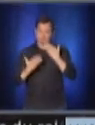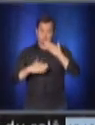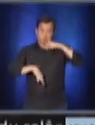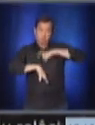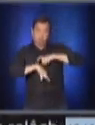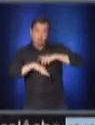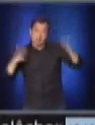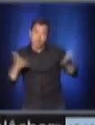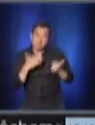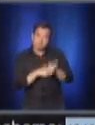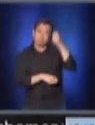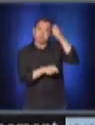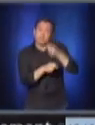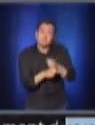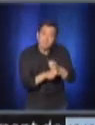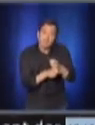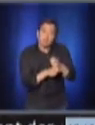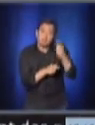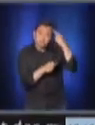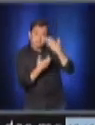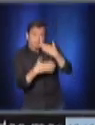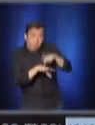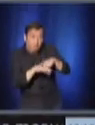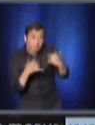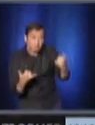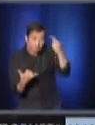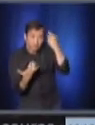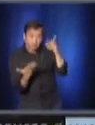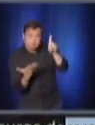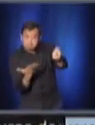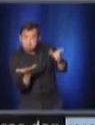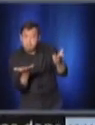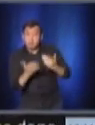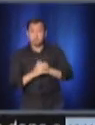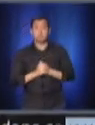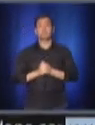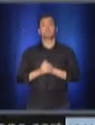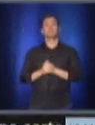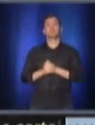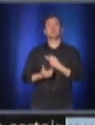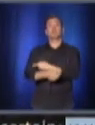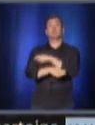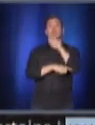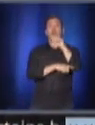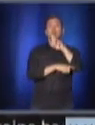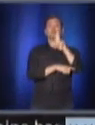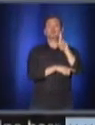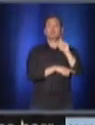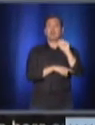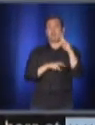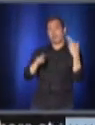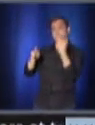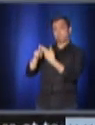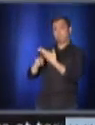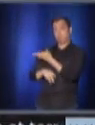d'adopter des mesures plus strictes là-dessus ou d'être plus, je ne sais pas, ben, je vais laisser le docteur Arruda parce que, comme vous savez, on a